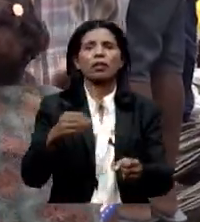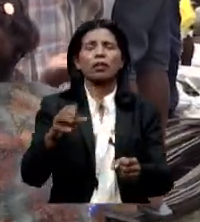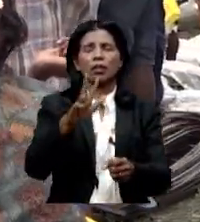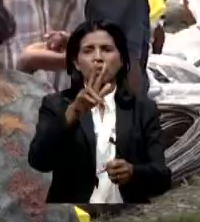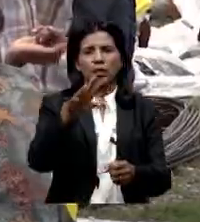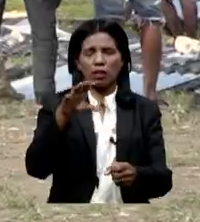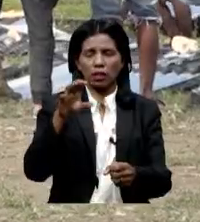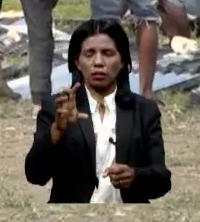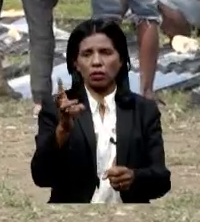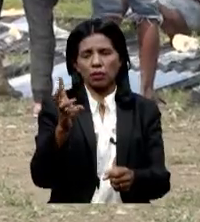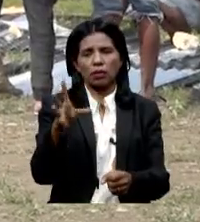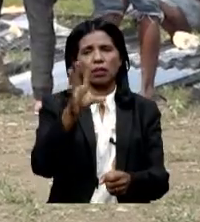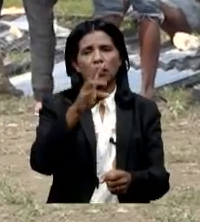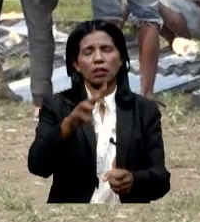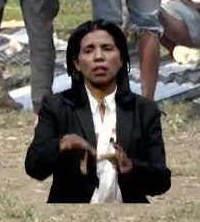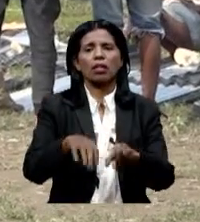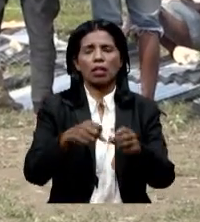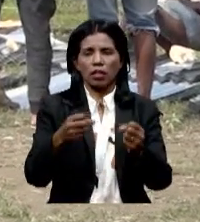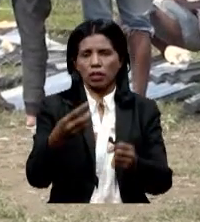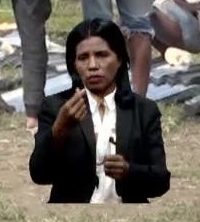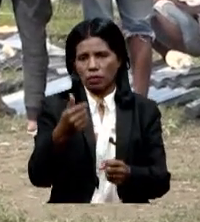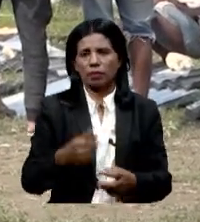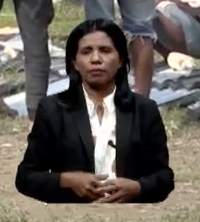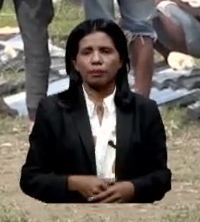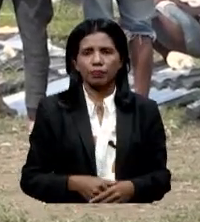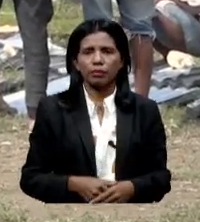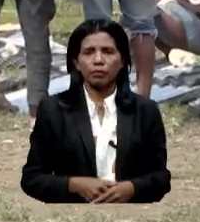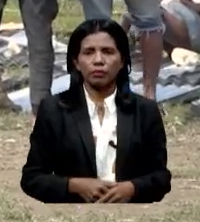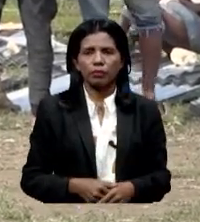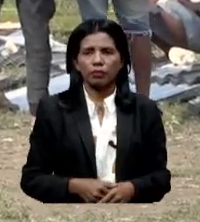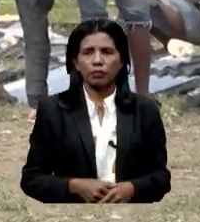nul resinen hetan estragus kaman. Agustin da Costa, Celina Lopes, GMN.